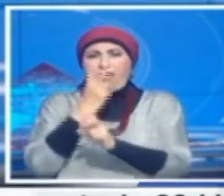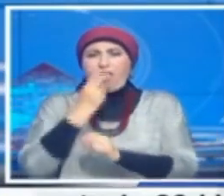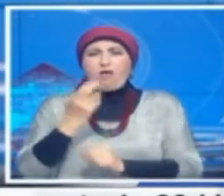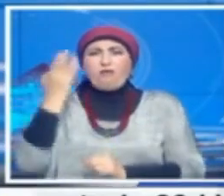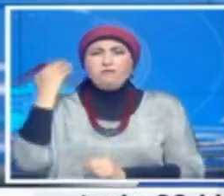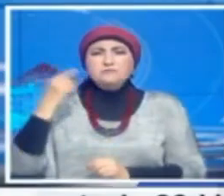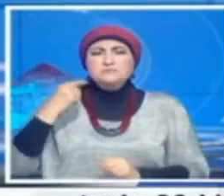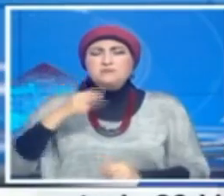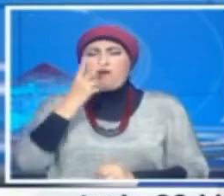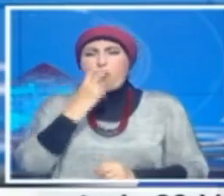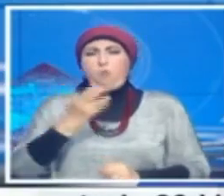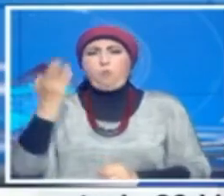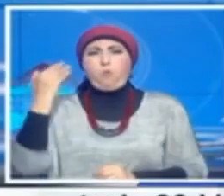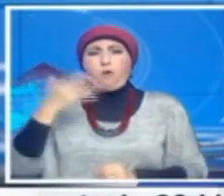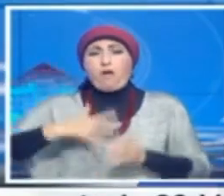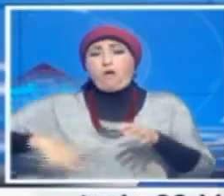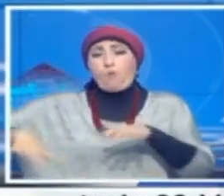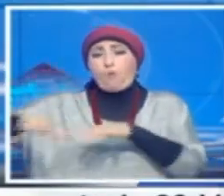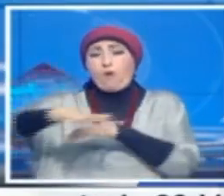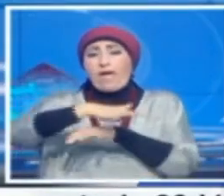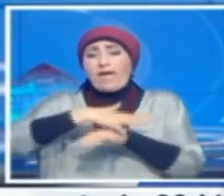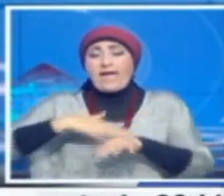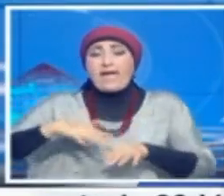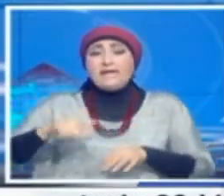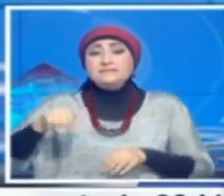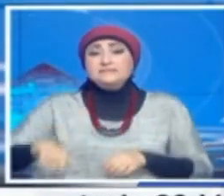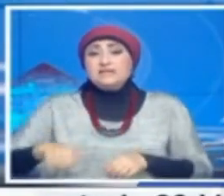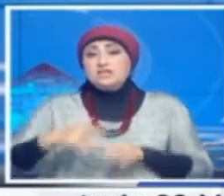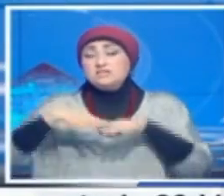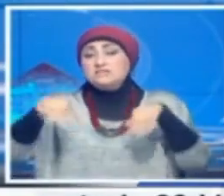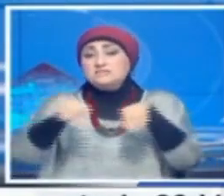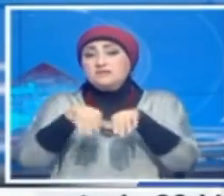رحلة استكشافية بمنطقة الواحات البحرية